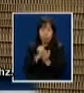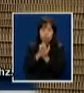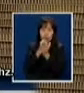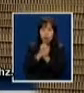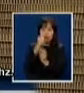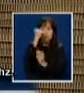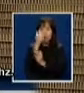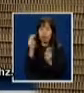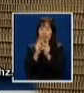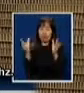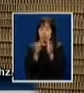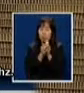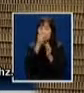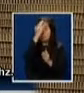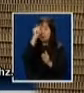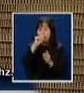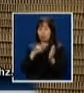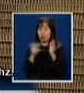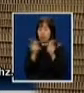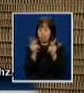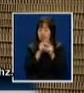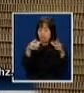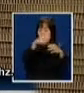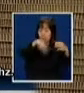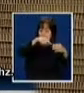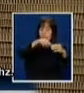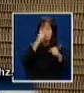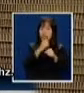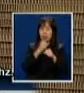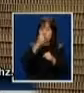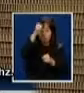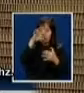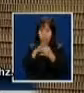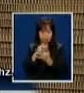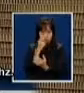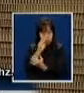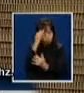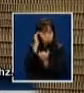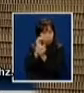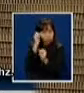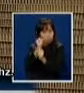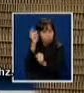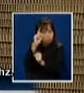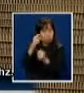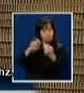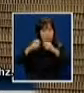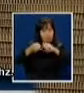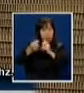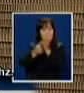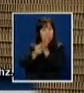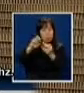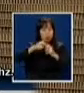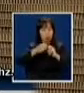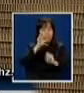กรรมการชุดนี้เพื่อที่จะให้คณะกรรมการเหล่านี้สามารถติดตามการทำงานของตำรวจได้ปัญหาที่เป็นปัญหาในชุม